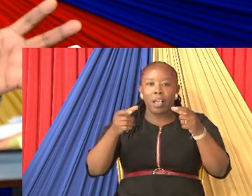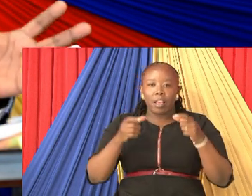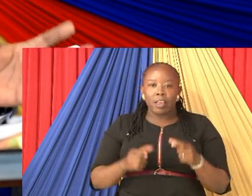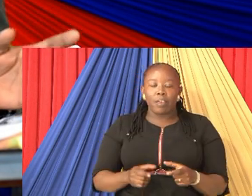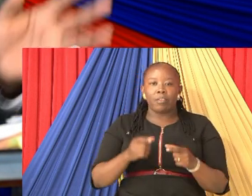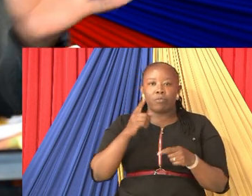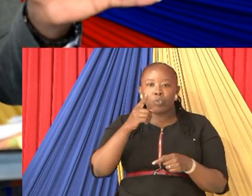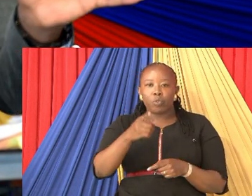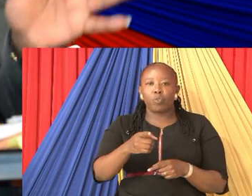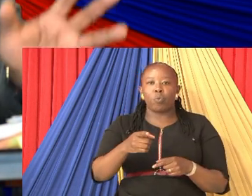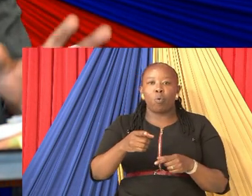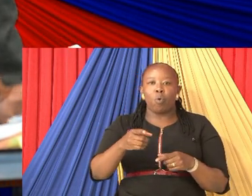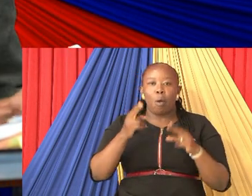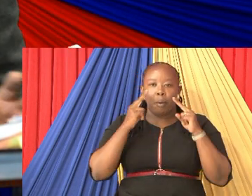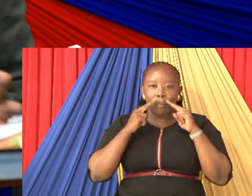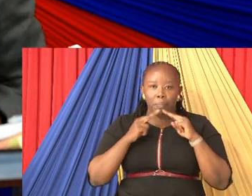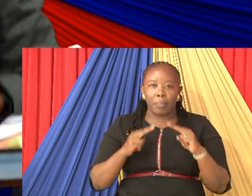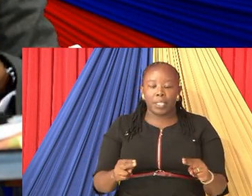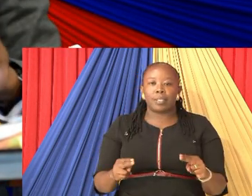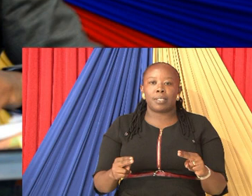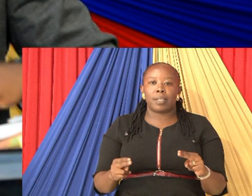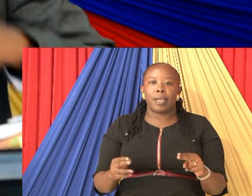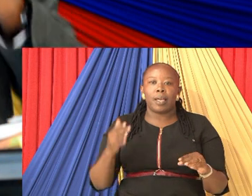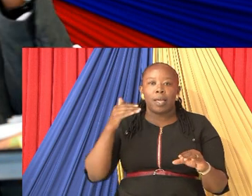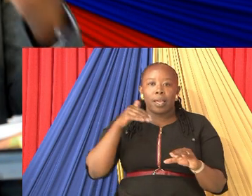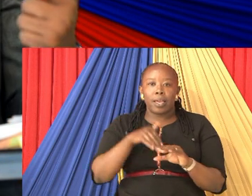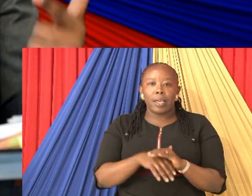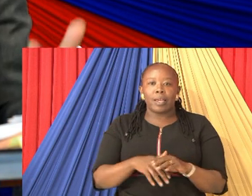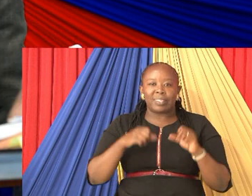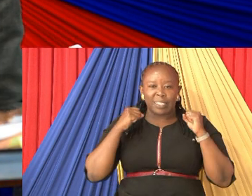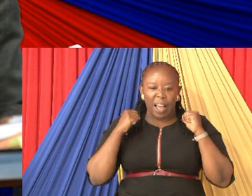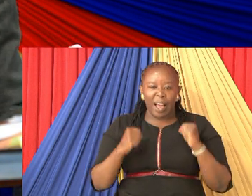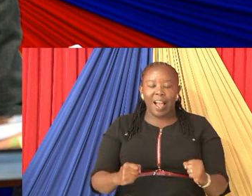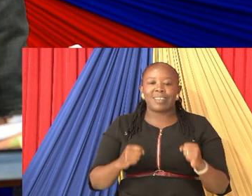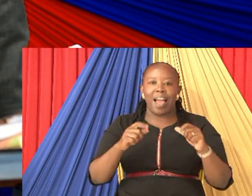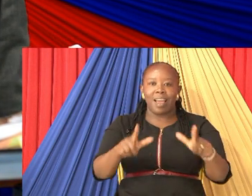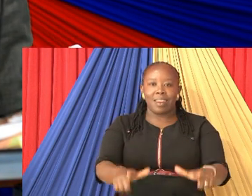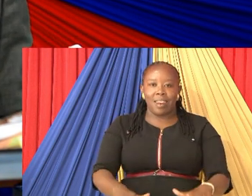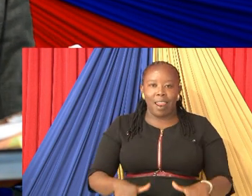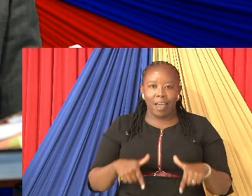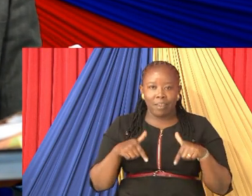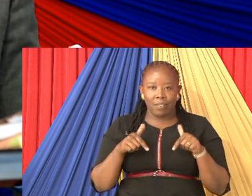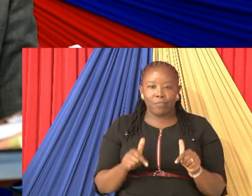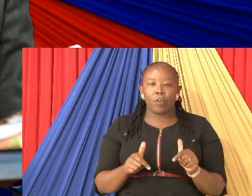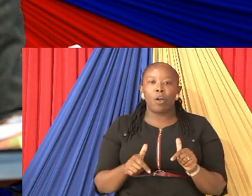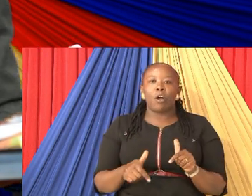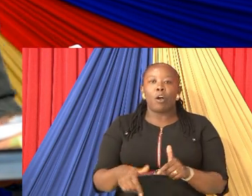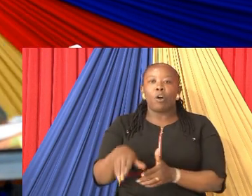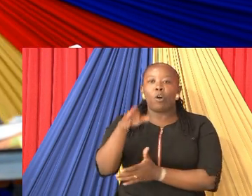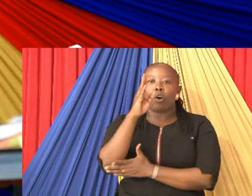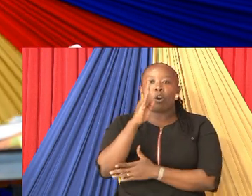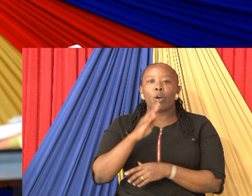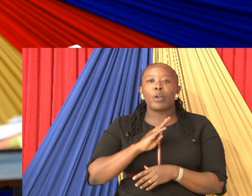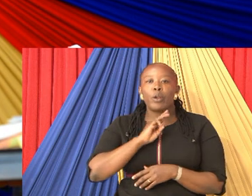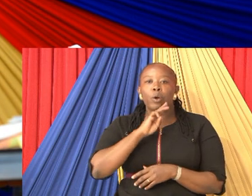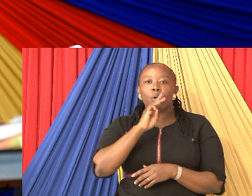hali ngumu, haushukuru Mungu kwa ajili ya hali ngumu, lakini unashukuru Mungu hata katika hali hiyo uliyo